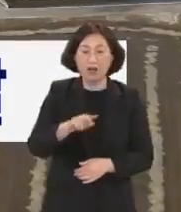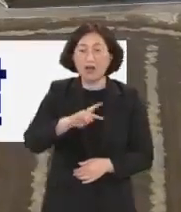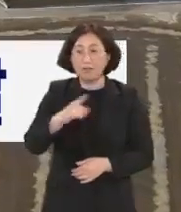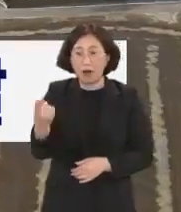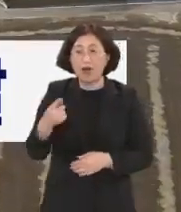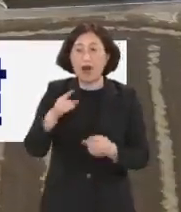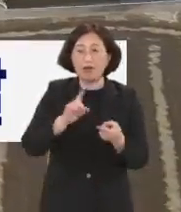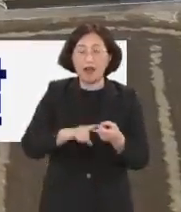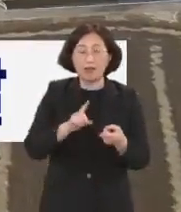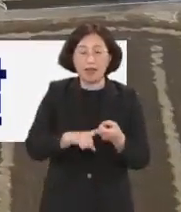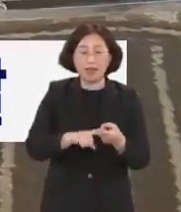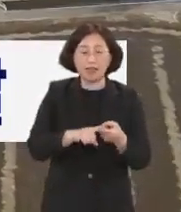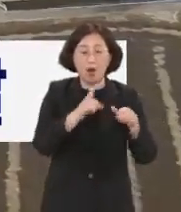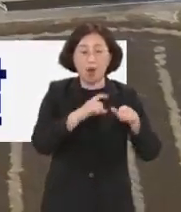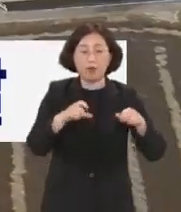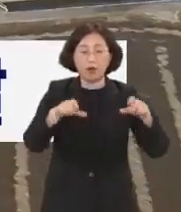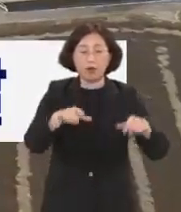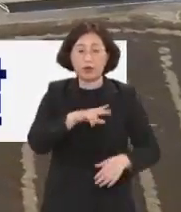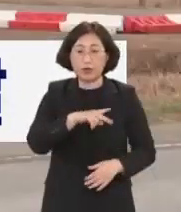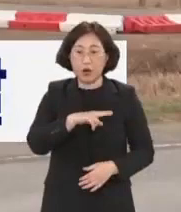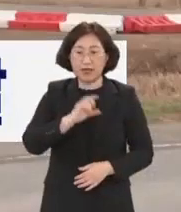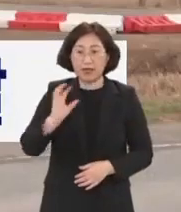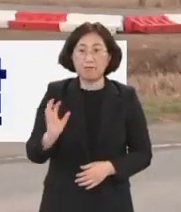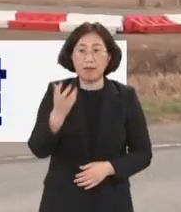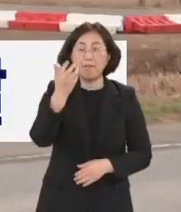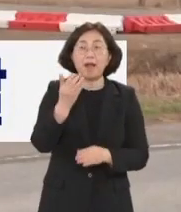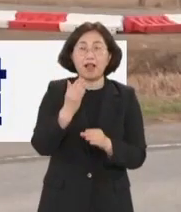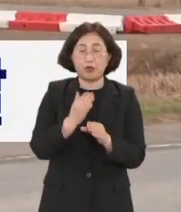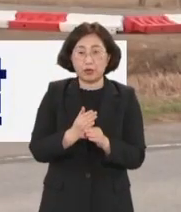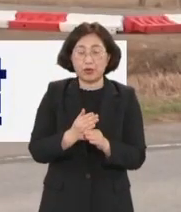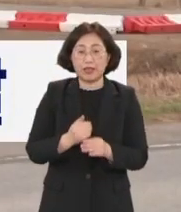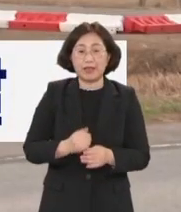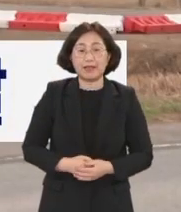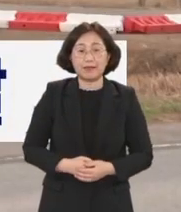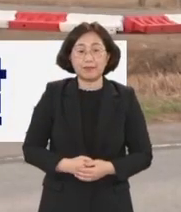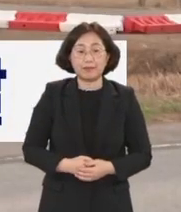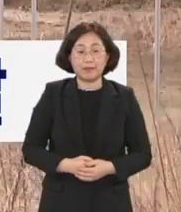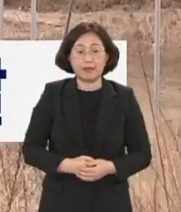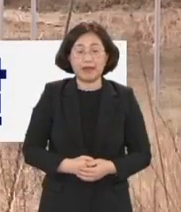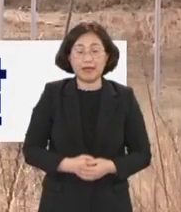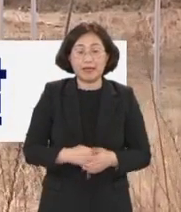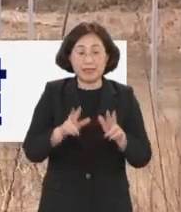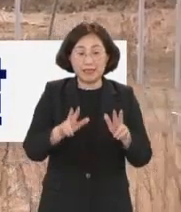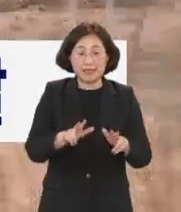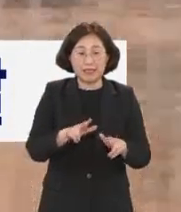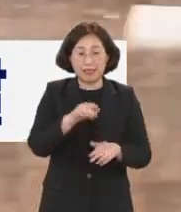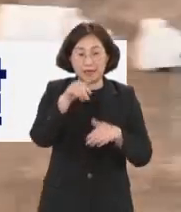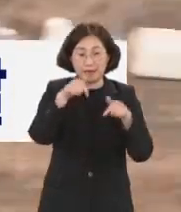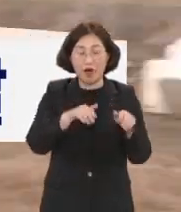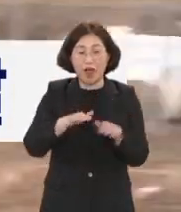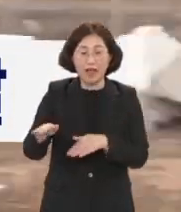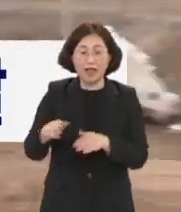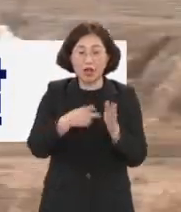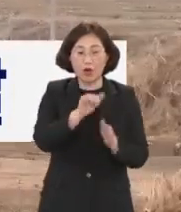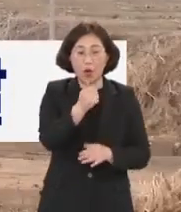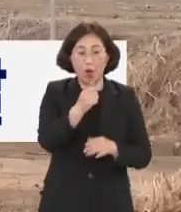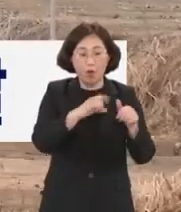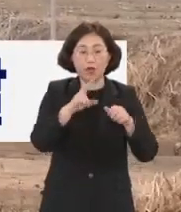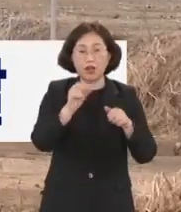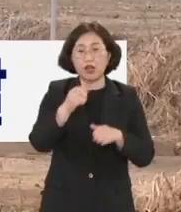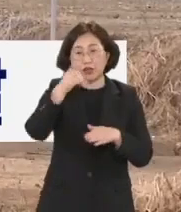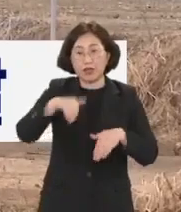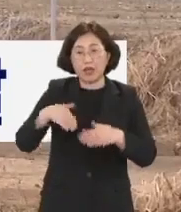변경하는데 대해 홍성군의회 의원들이 반발하고 나섰습니다 홍성군은 현재 서해선 홍성역을